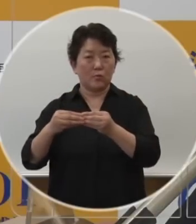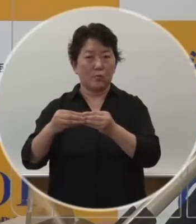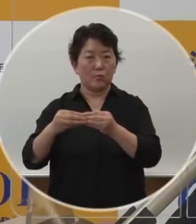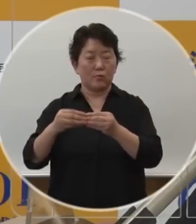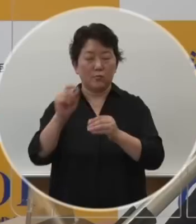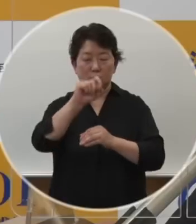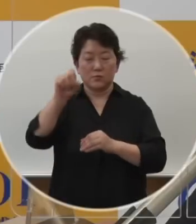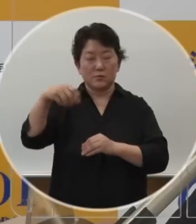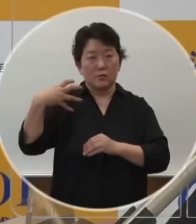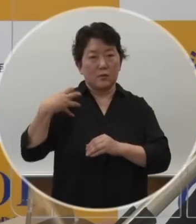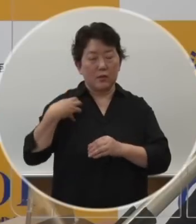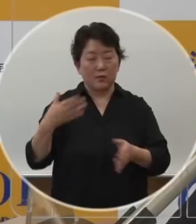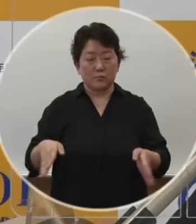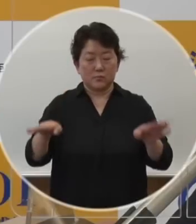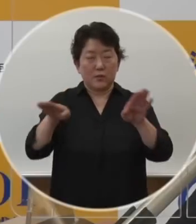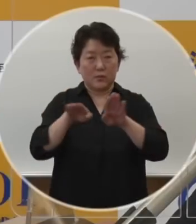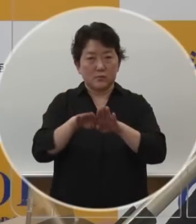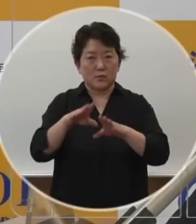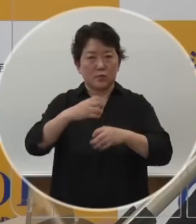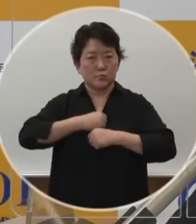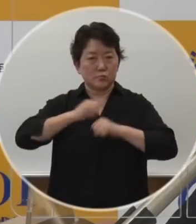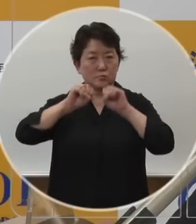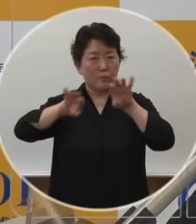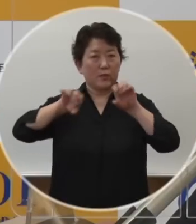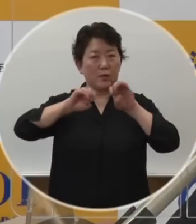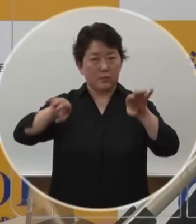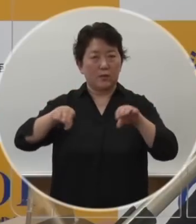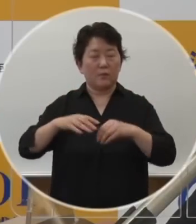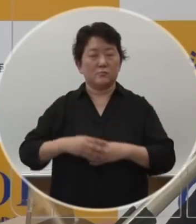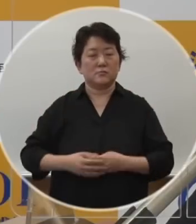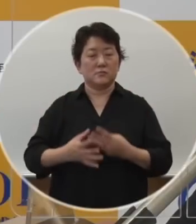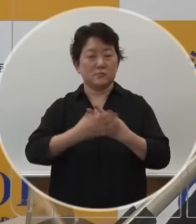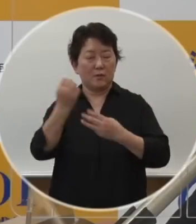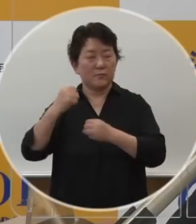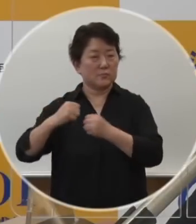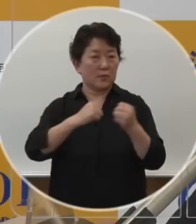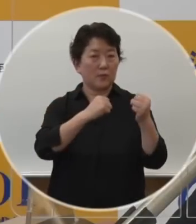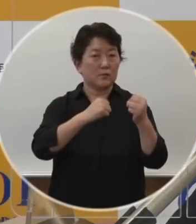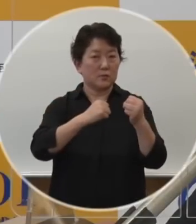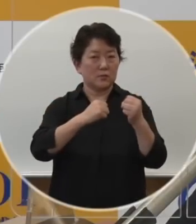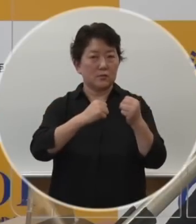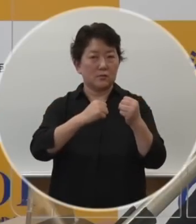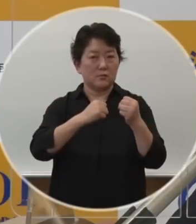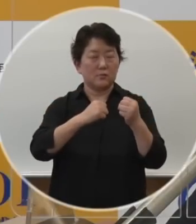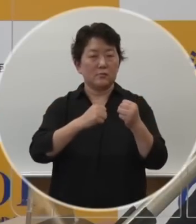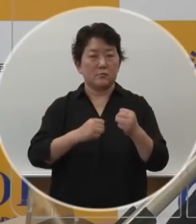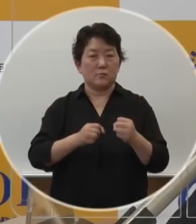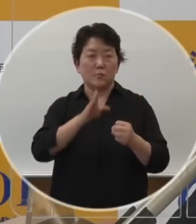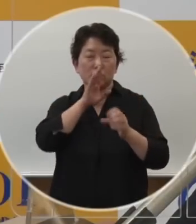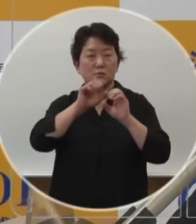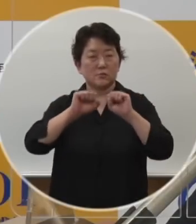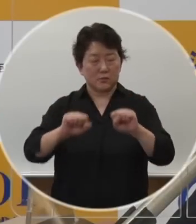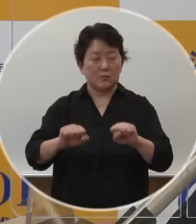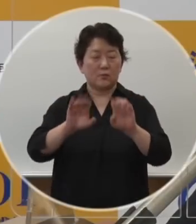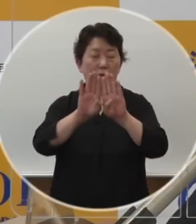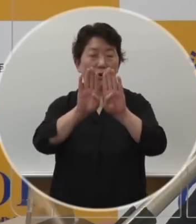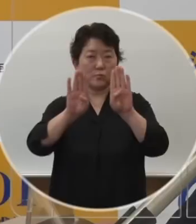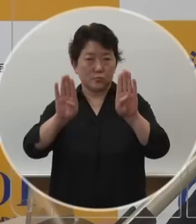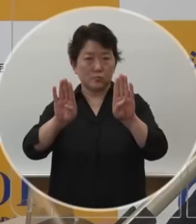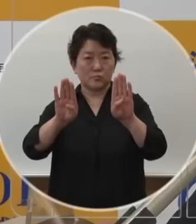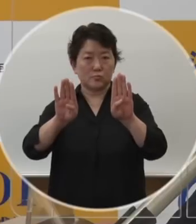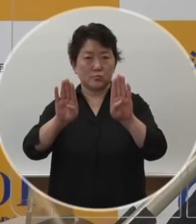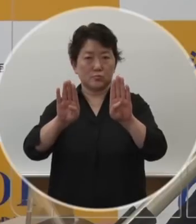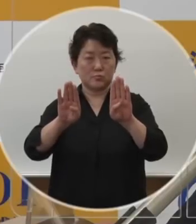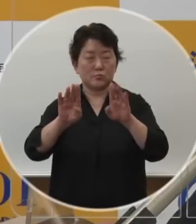びかけを実施していただき、3密を回避するための対策を実施し、開催することに加